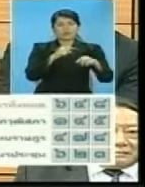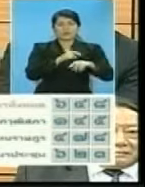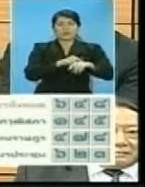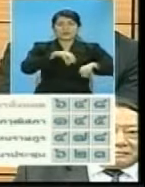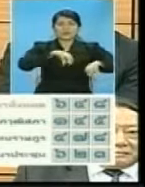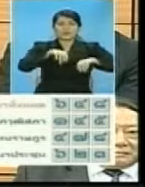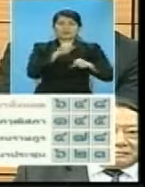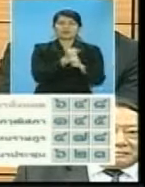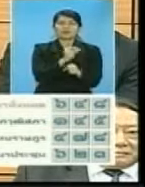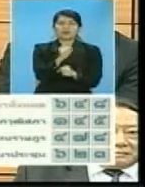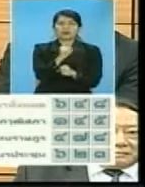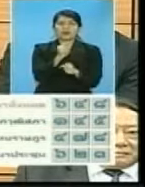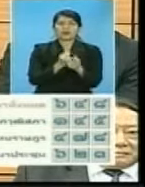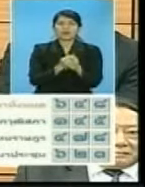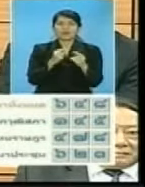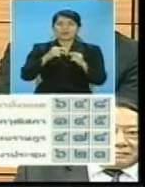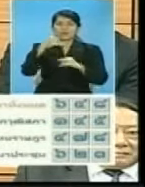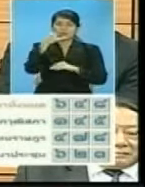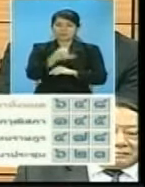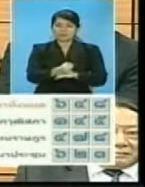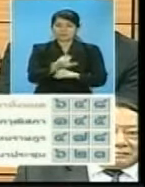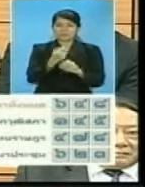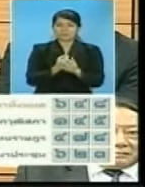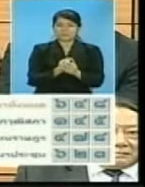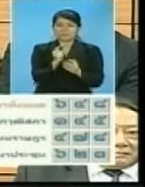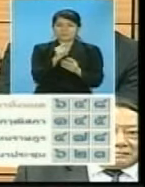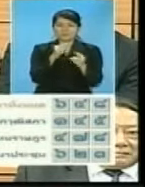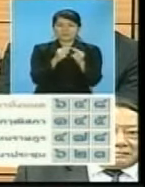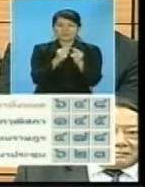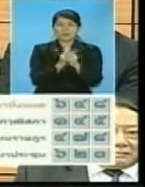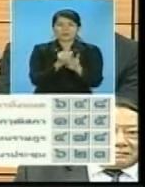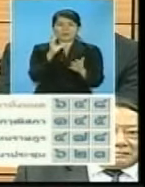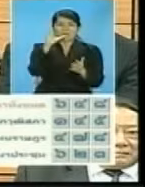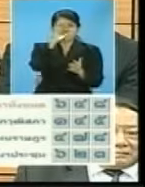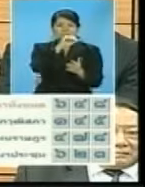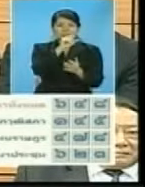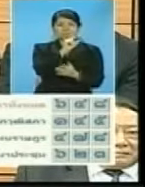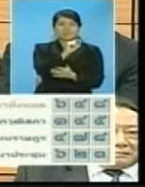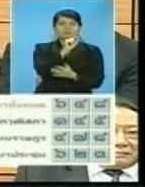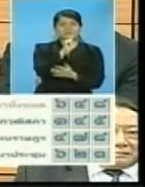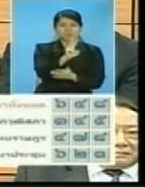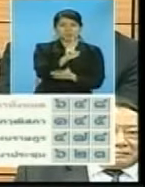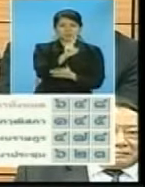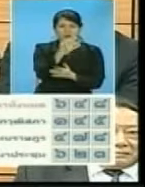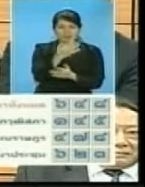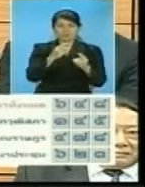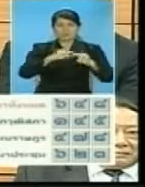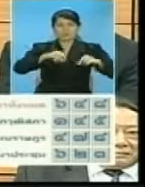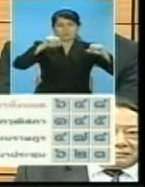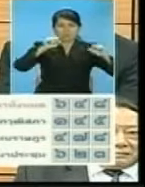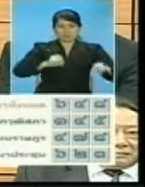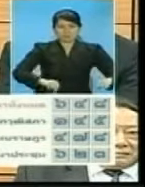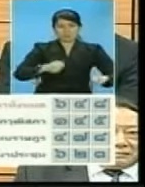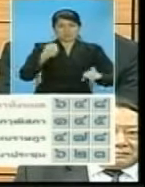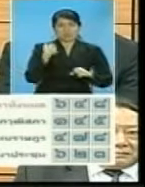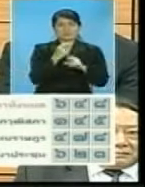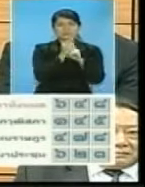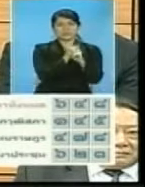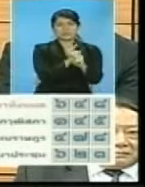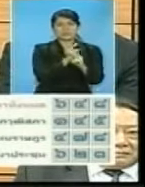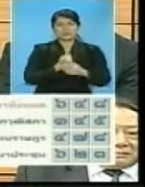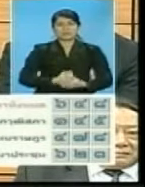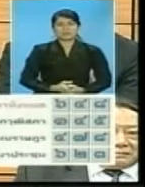พื่อให้มันจบในคืนวันที่22ถึงจะไปลงมติตามข้อตกลง